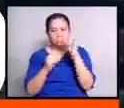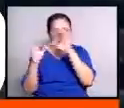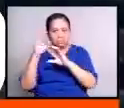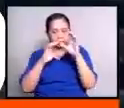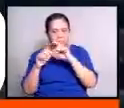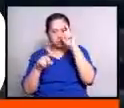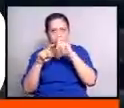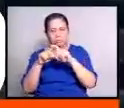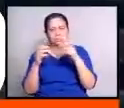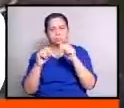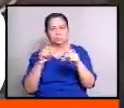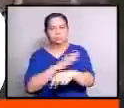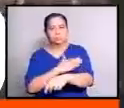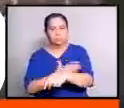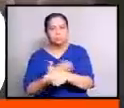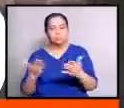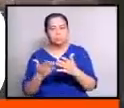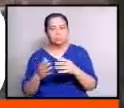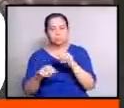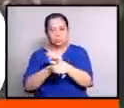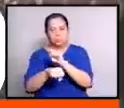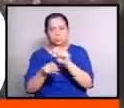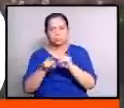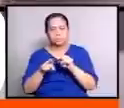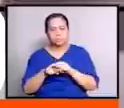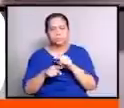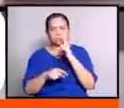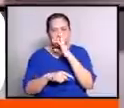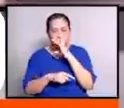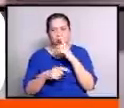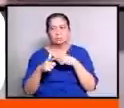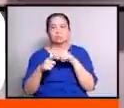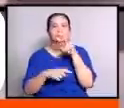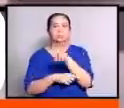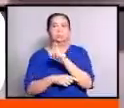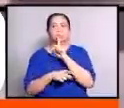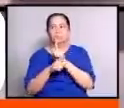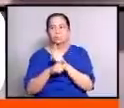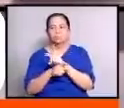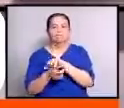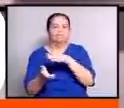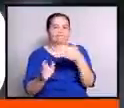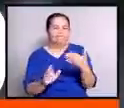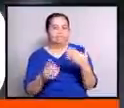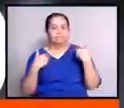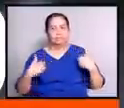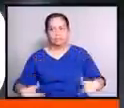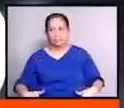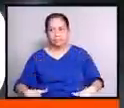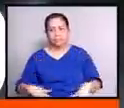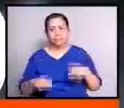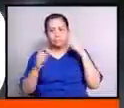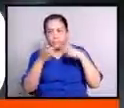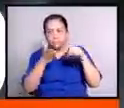halughugin ang tinutuluyang bahay ng anak kung saan siya nagtatrabaho bilang boy. At doon nga, nakita ang bangkay ni Sheva. Sa